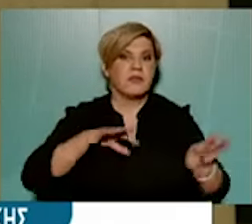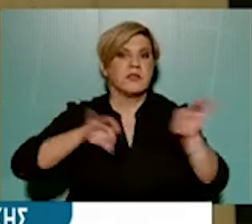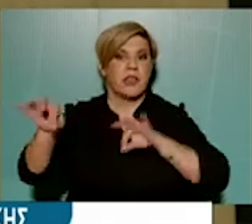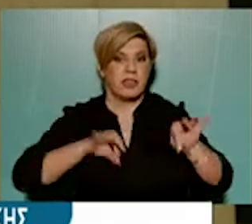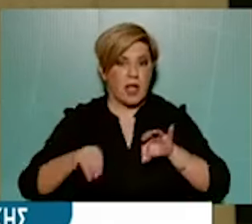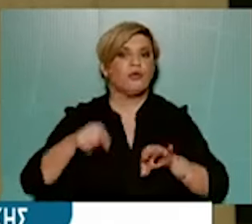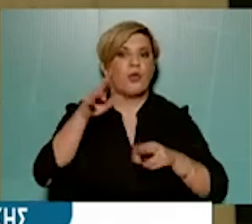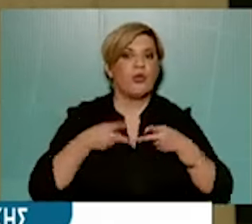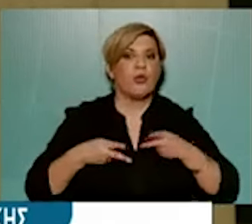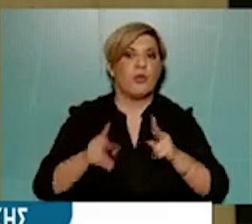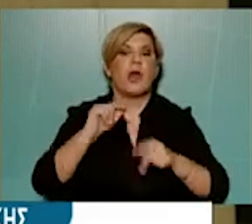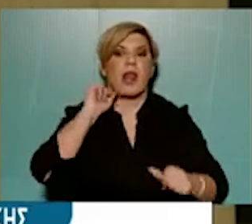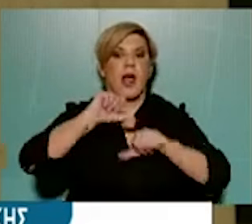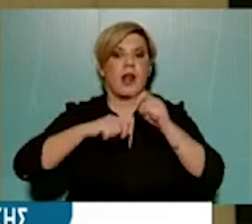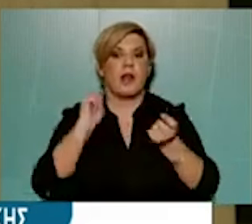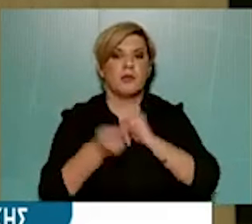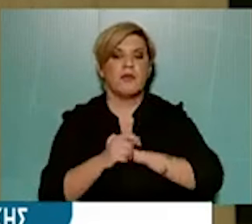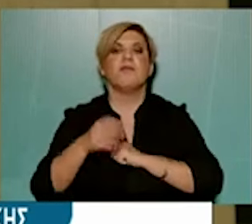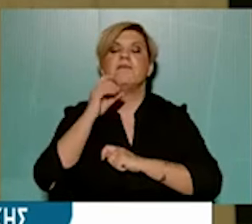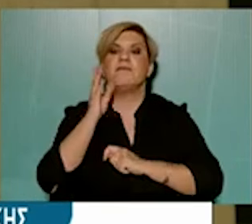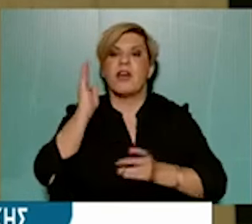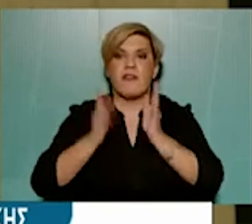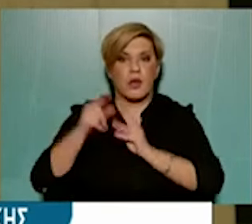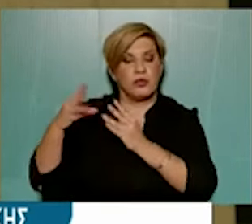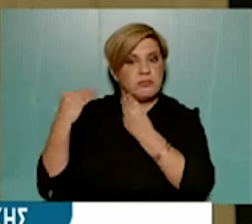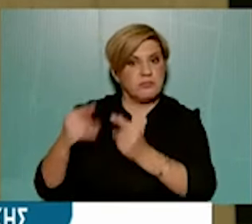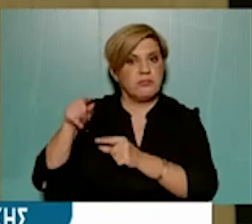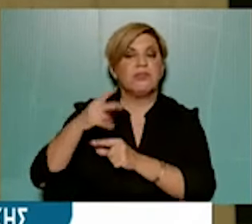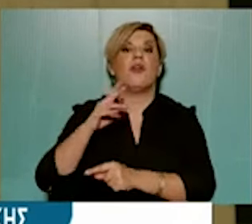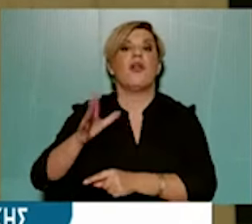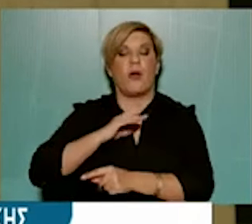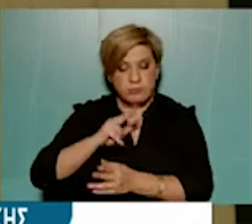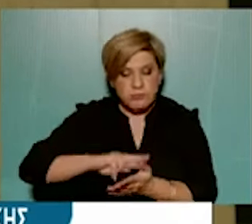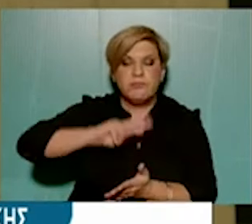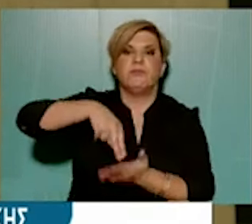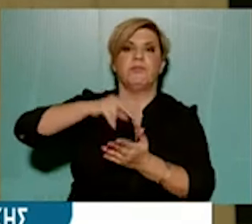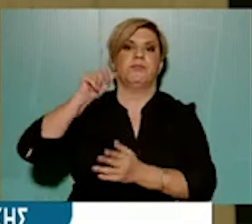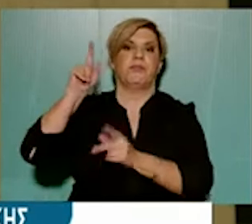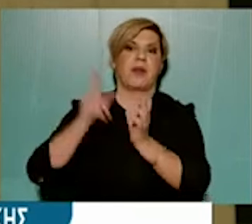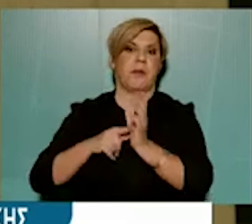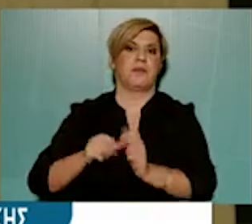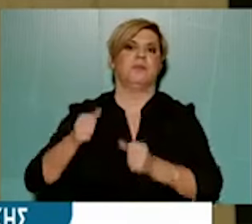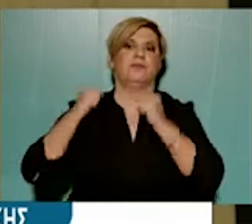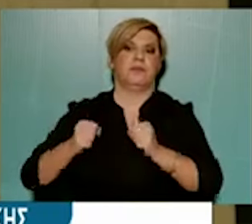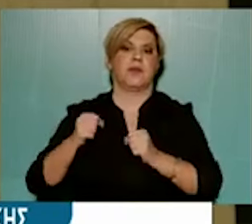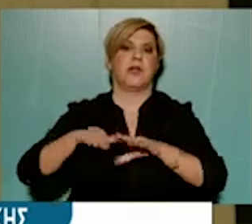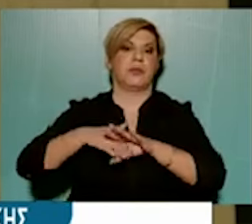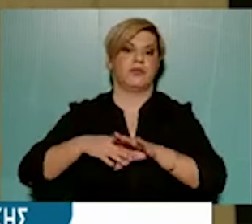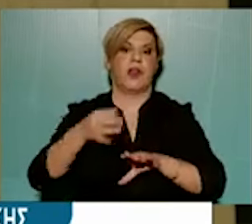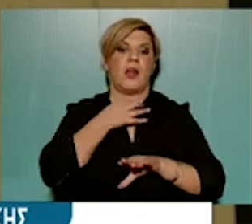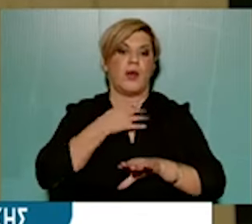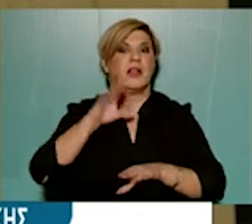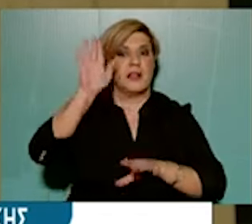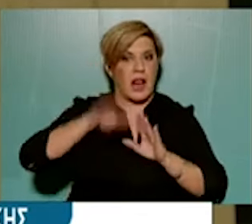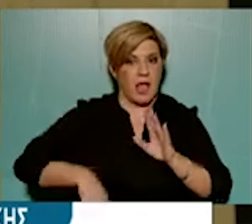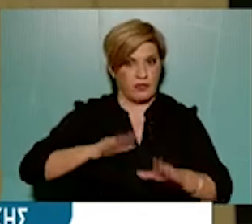σχέδια, στο δρόμο για την ανατροπή της σημερινής βαρβαρότητας με το λαό πρωταγωνιστή στην εξουσία και στην οργάνωση της οικονομίας στην υπηρεσία των λαϊκών αναγκών. Και